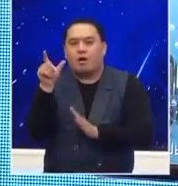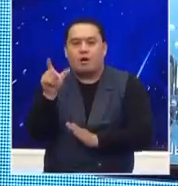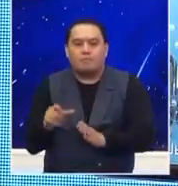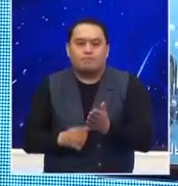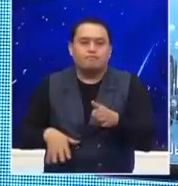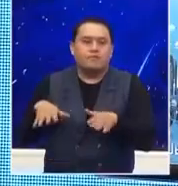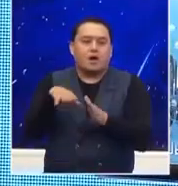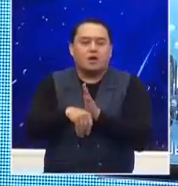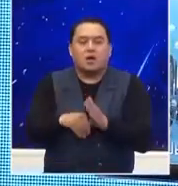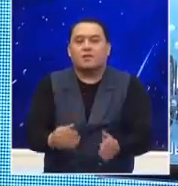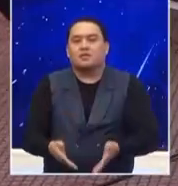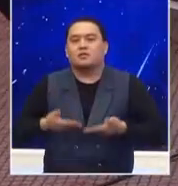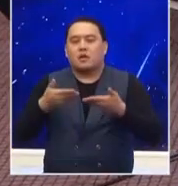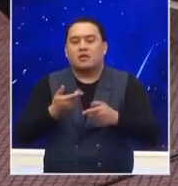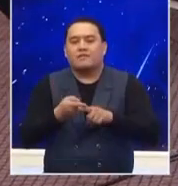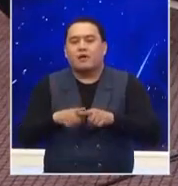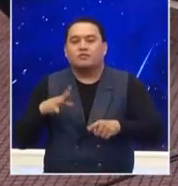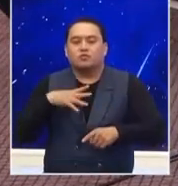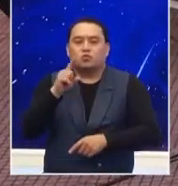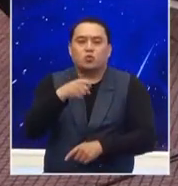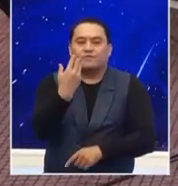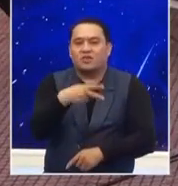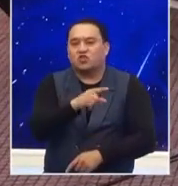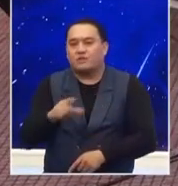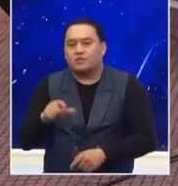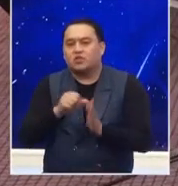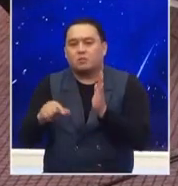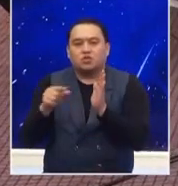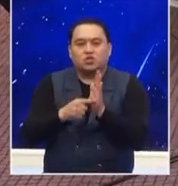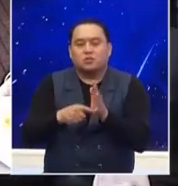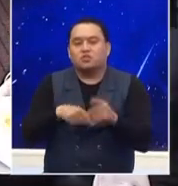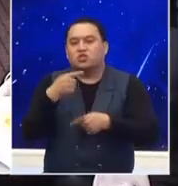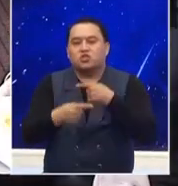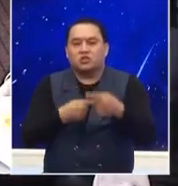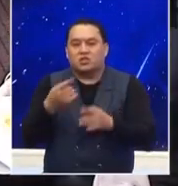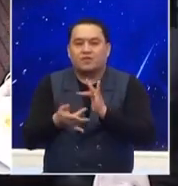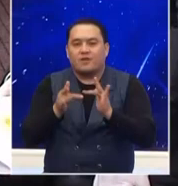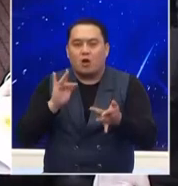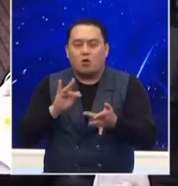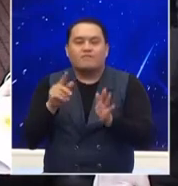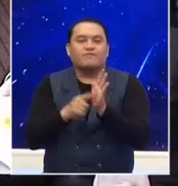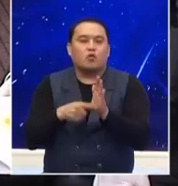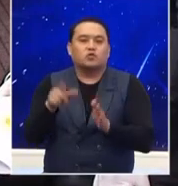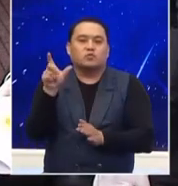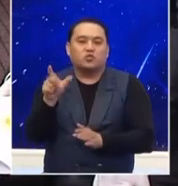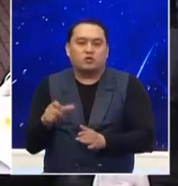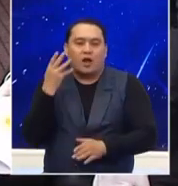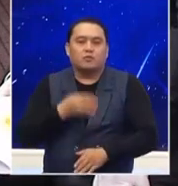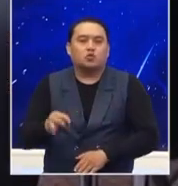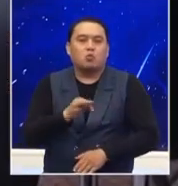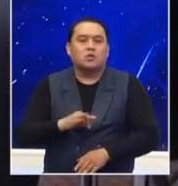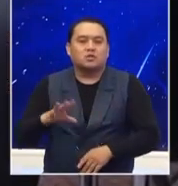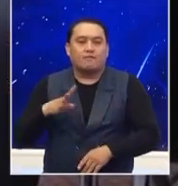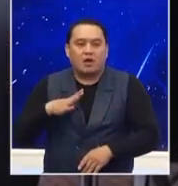мажилис парламента страны. Из 126 человек 77 выбраны через праймерис. В их числе и 8 кандидатов от Алматинской